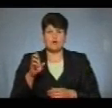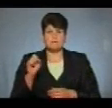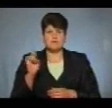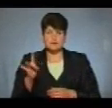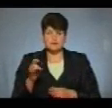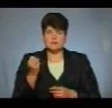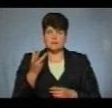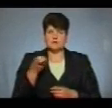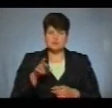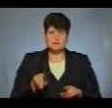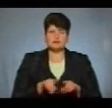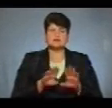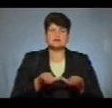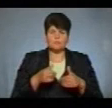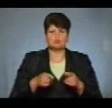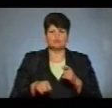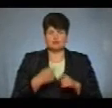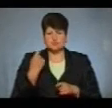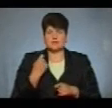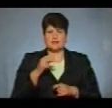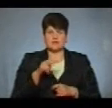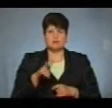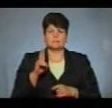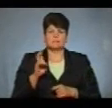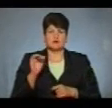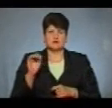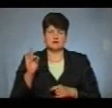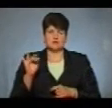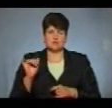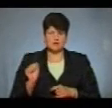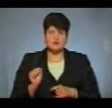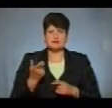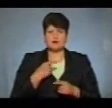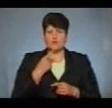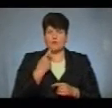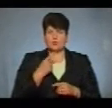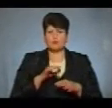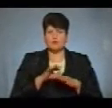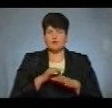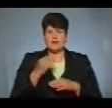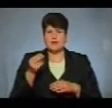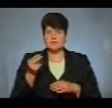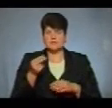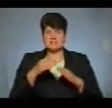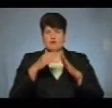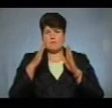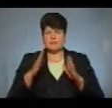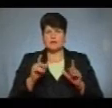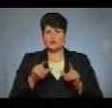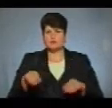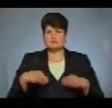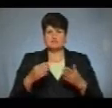заяву щодо такого ж порушення кандидатом Леонідом Бицюрою, за яких, каже Ольга Галушка, проводила агітацію у палатках, де людям